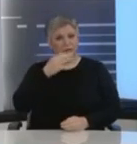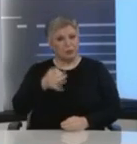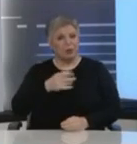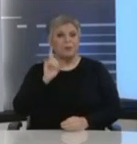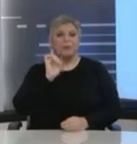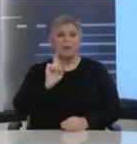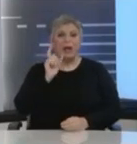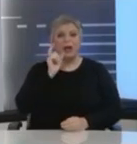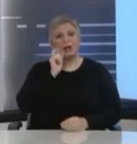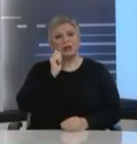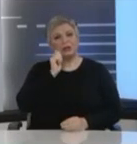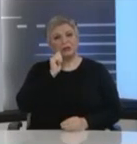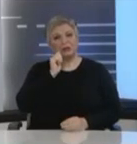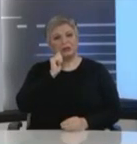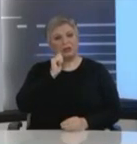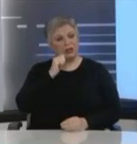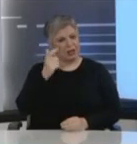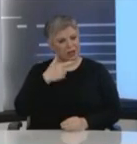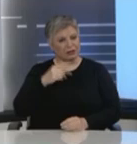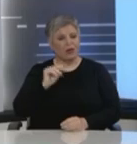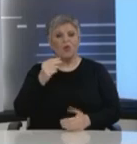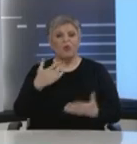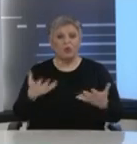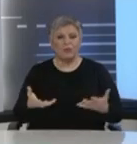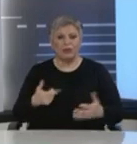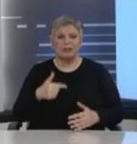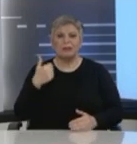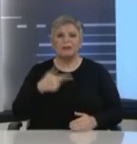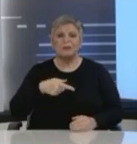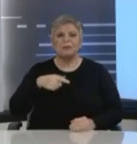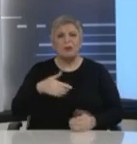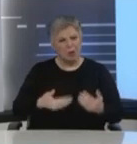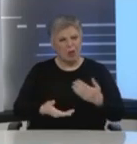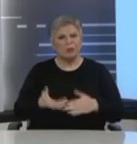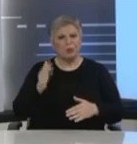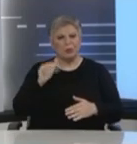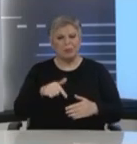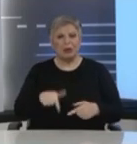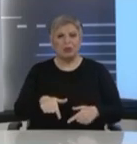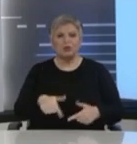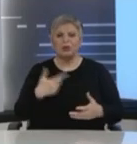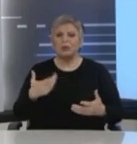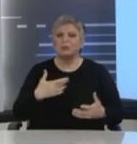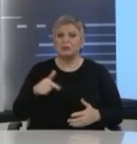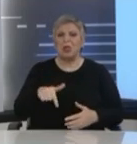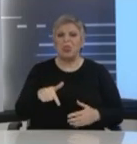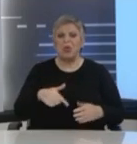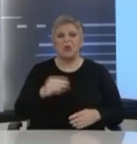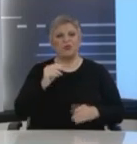Κυρίες και κύριοι βουλευτές, το ερώτημα που πλανάτε όλη την ημέρα σήμερα και μέσα στην αίθουσα αλλά και στην